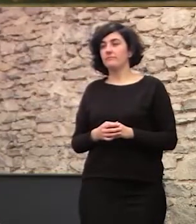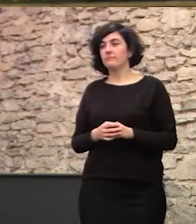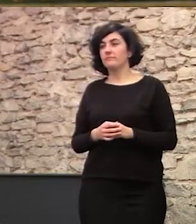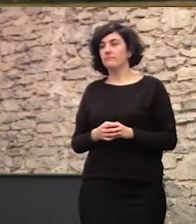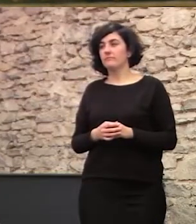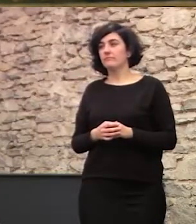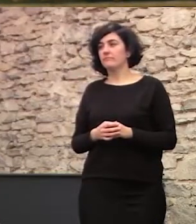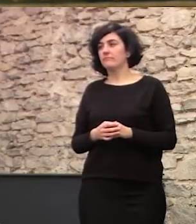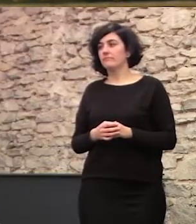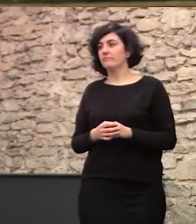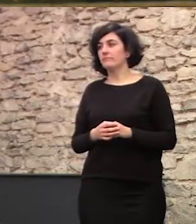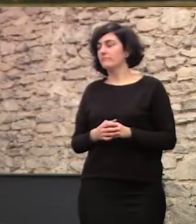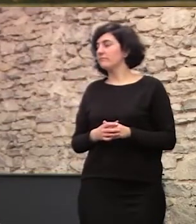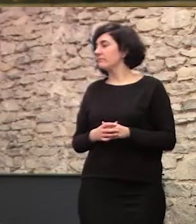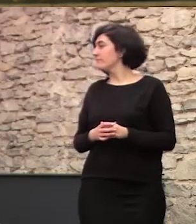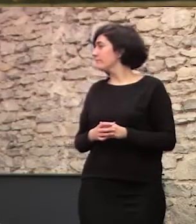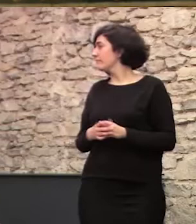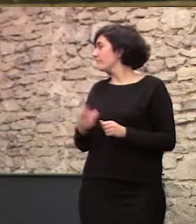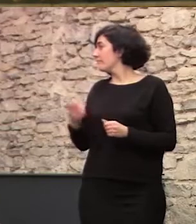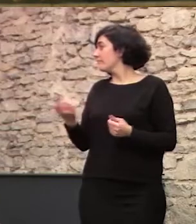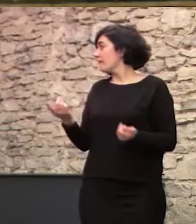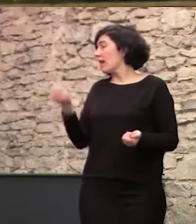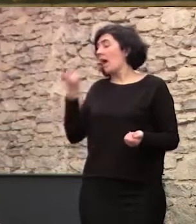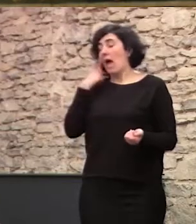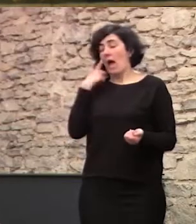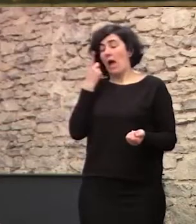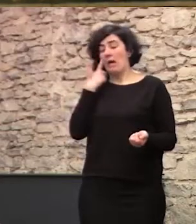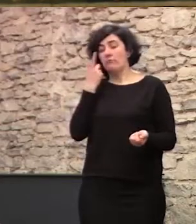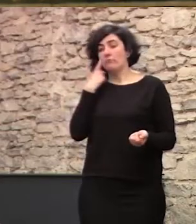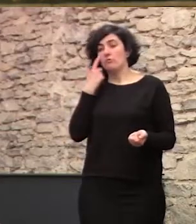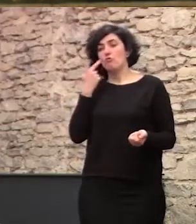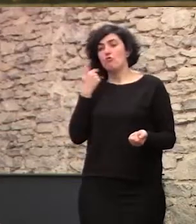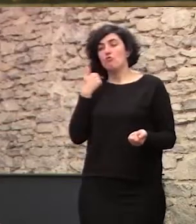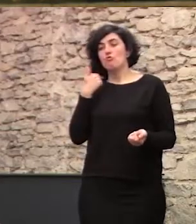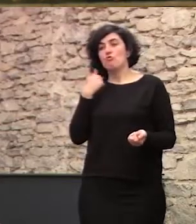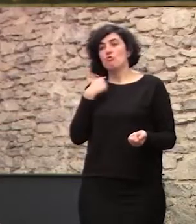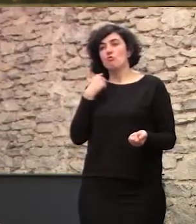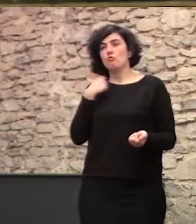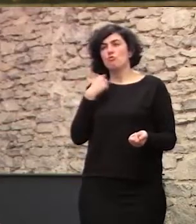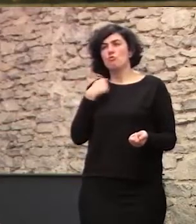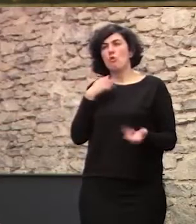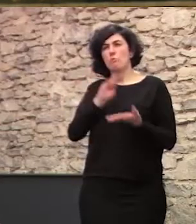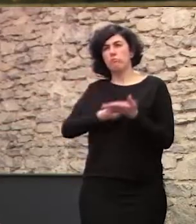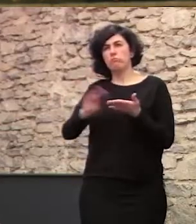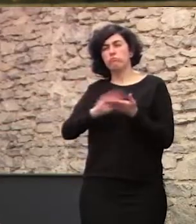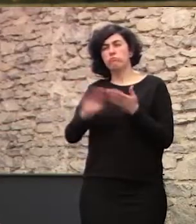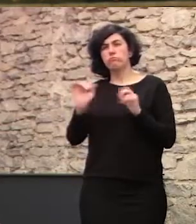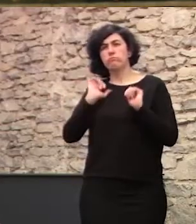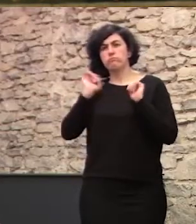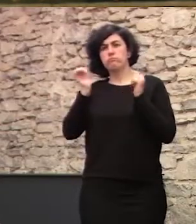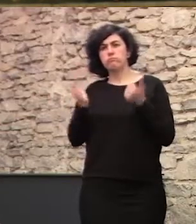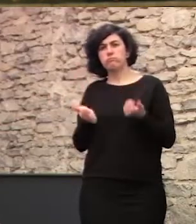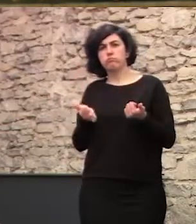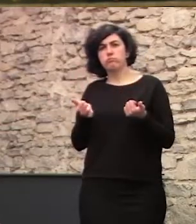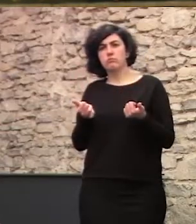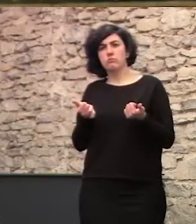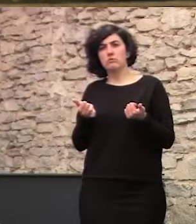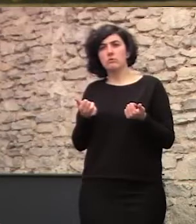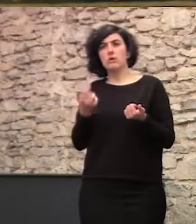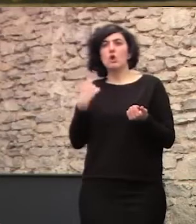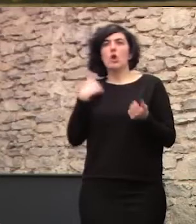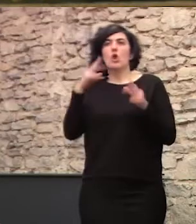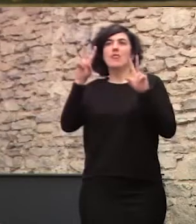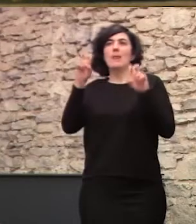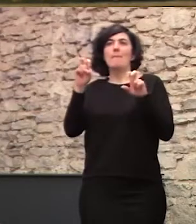zorkuntza produzizu. Bai, ez, a ber, nik nahiko garbi neukan, asinentzanean idazten, nahi nuela diruari buruz hitz